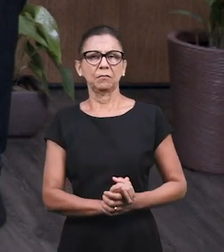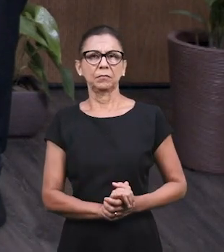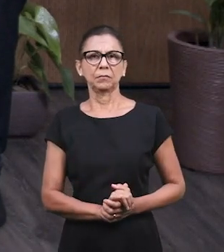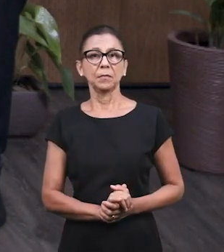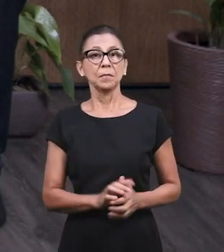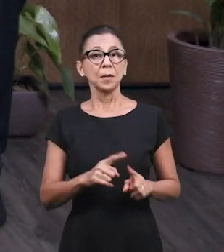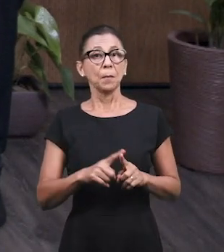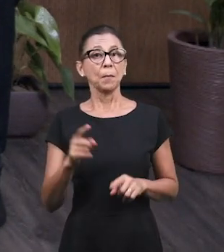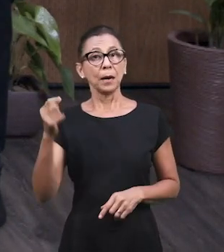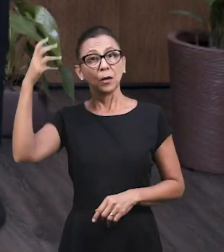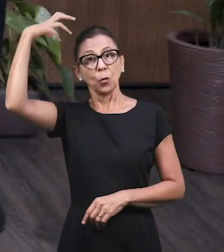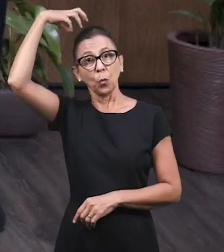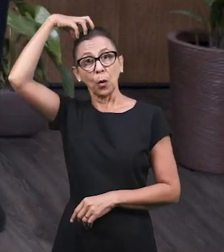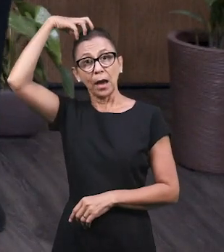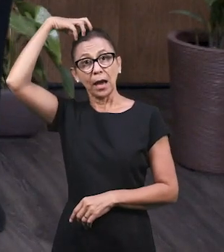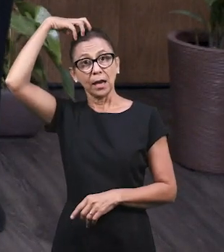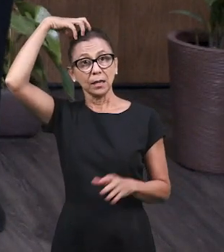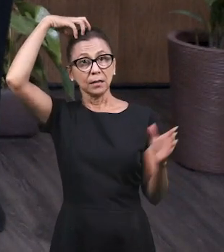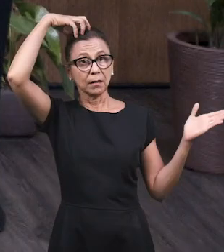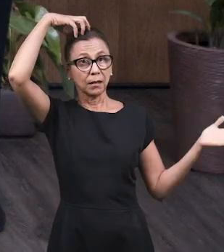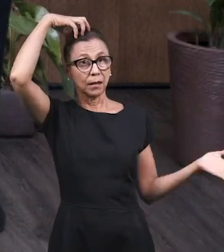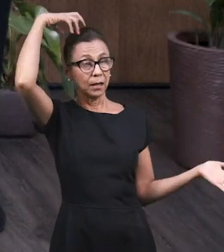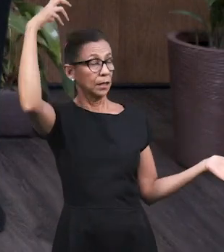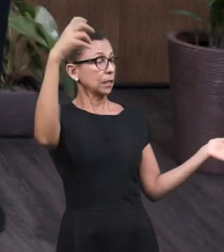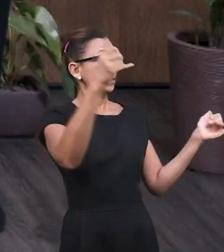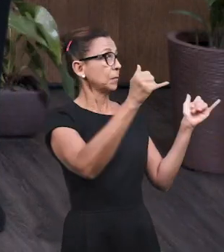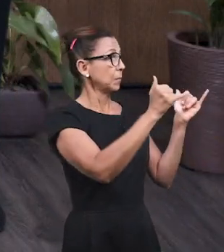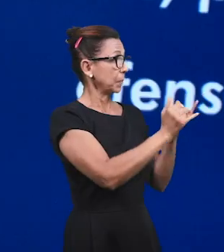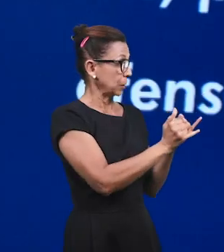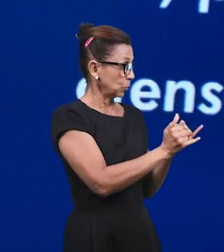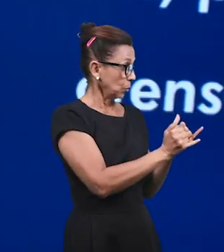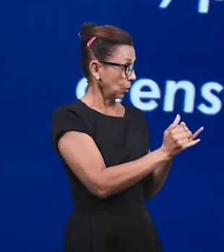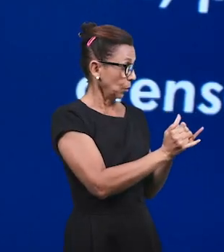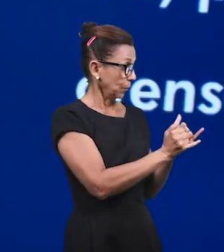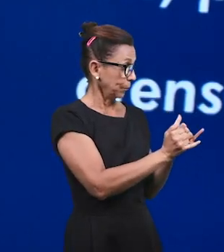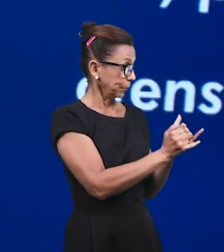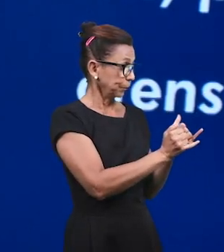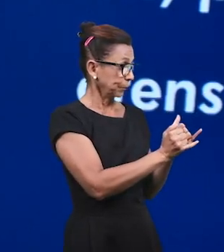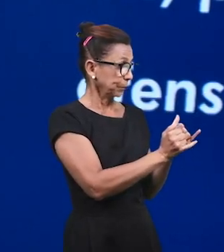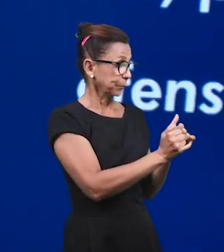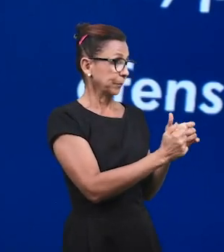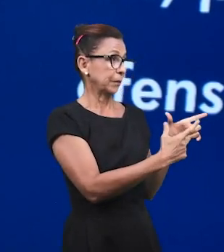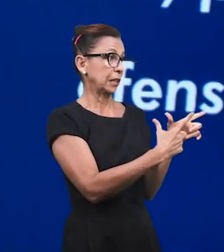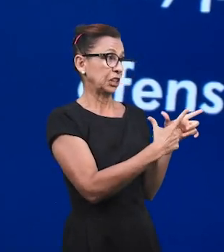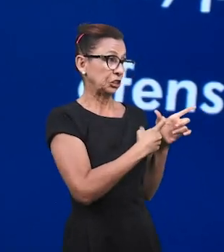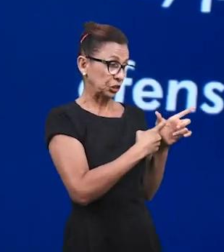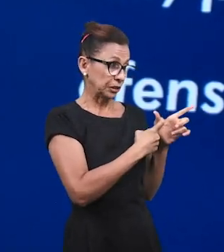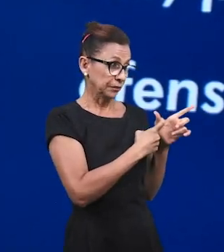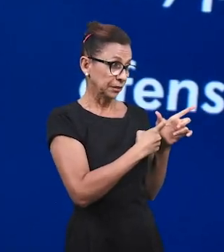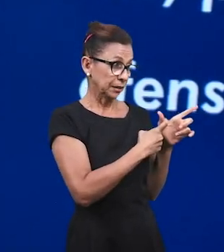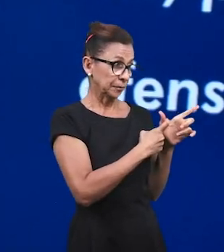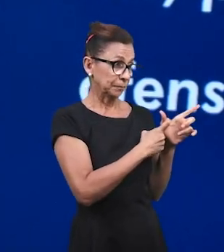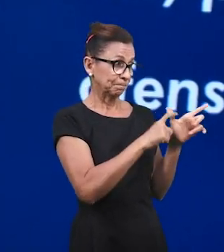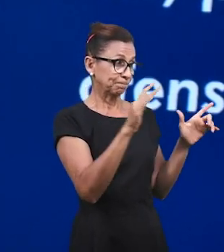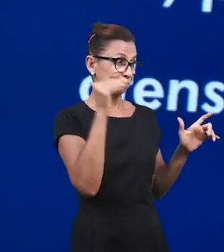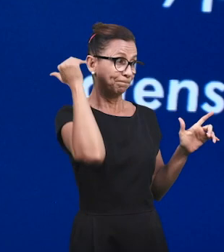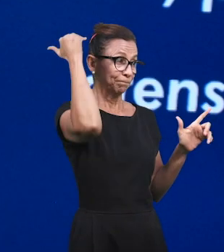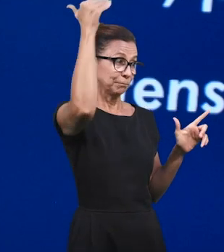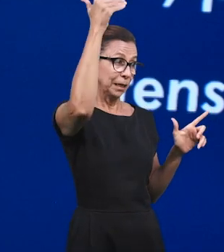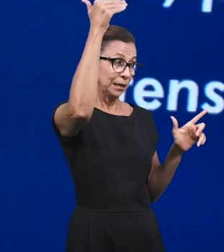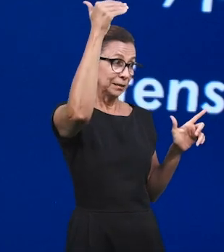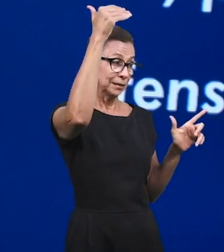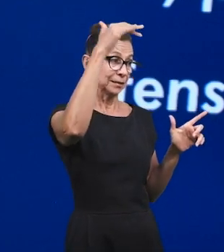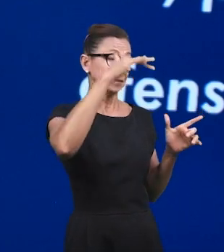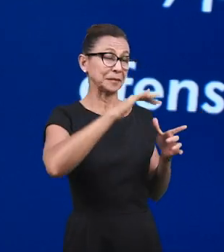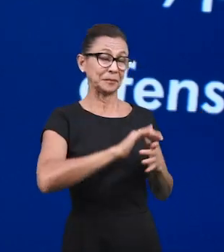le créancier. Même s'il a été pardonné par le roi d'une dette plus grande,